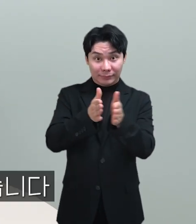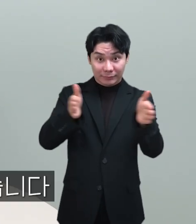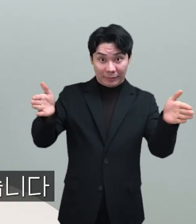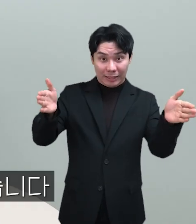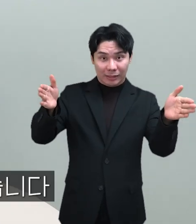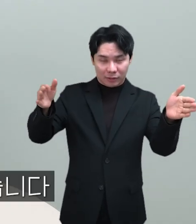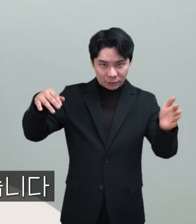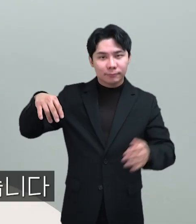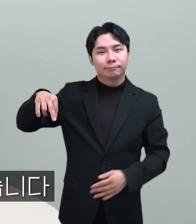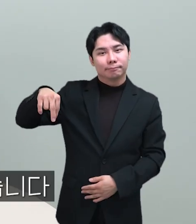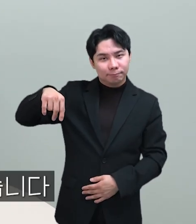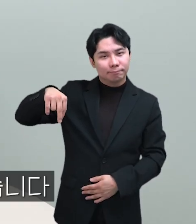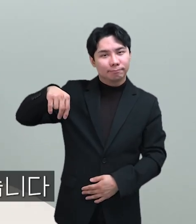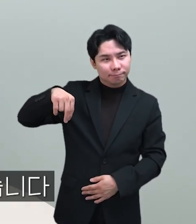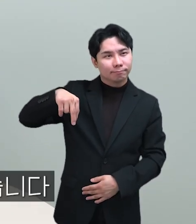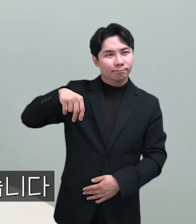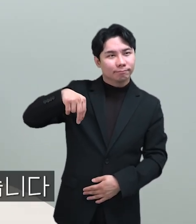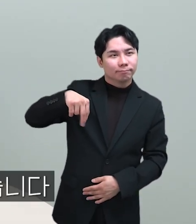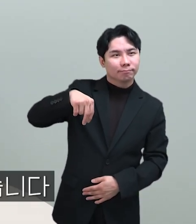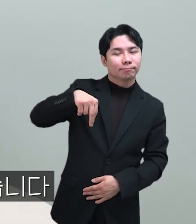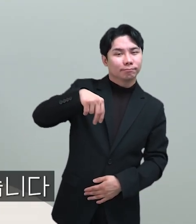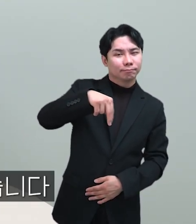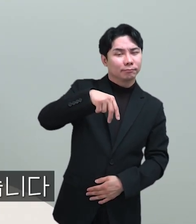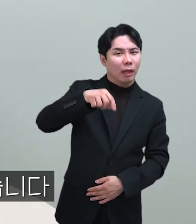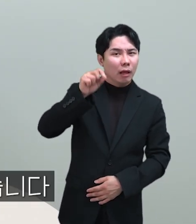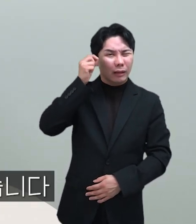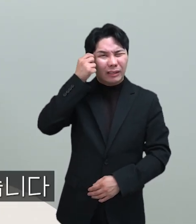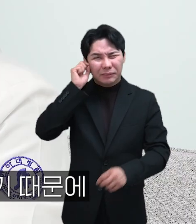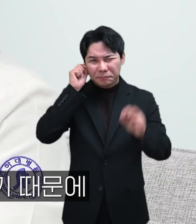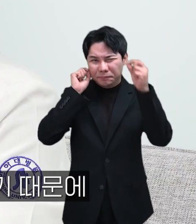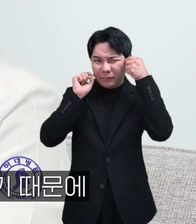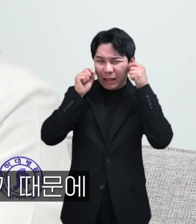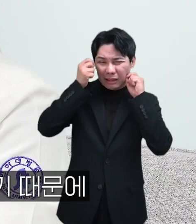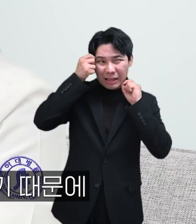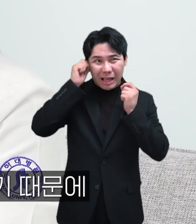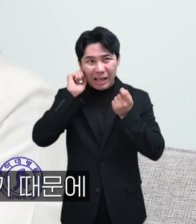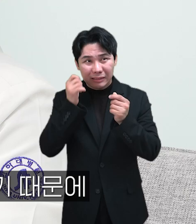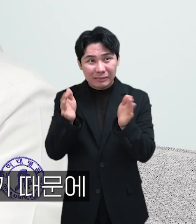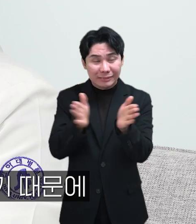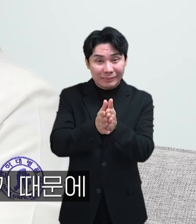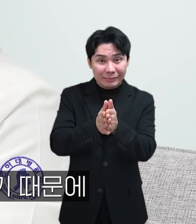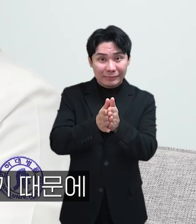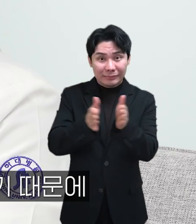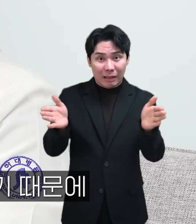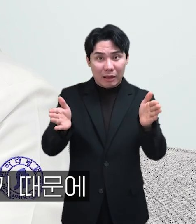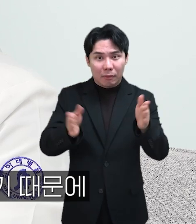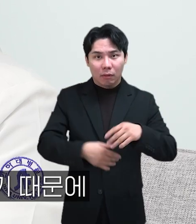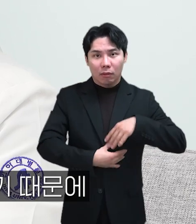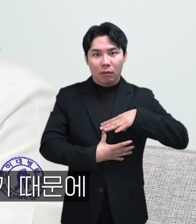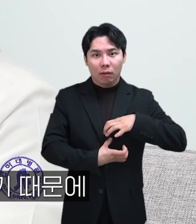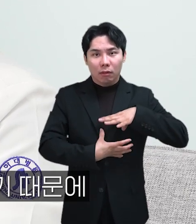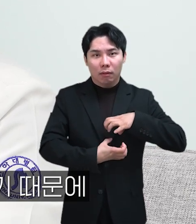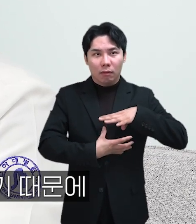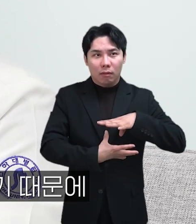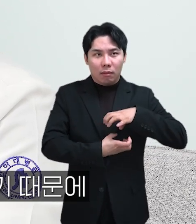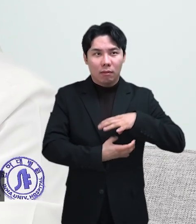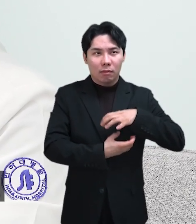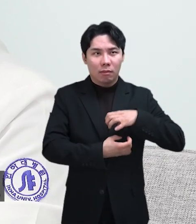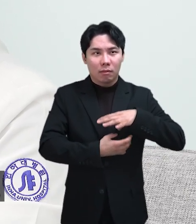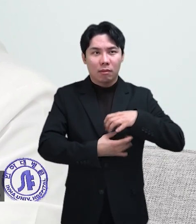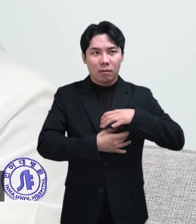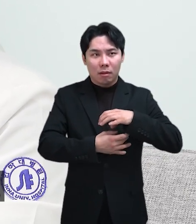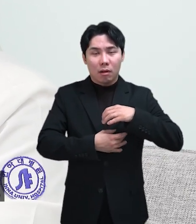나고 또 맥박수가 오르고 숨이 조금 차는 것이 맞습니다. 그런데 이게 처음부터 그렇게 하는 것은 어렵기